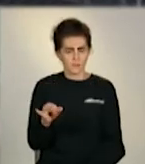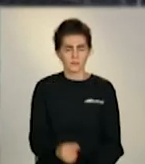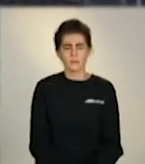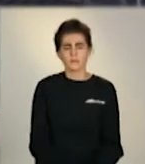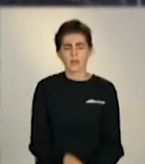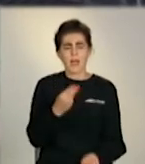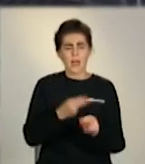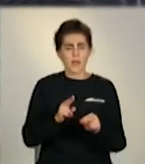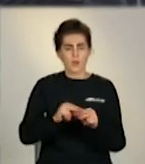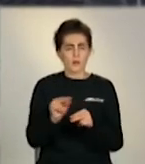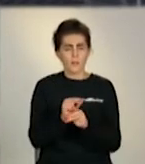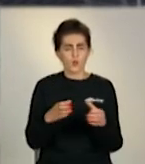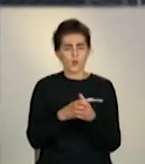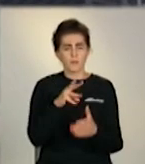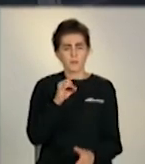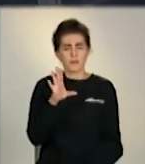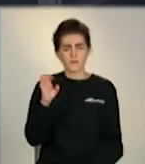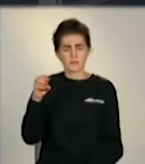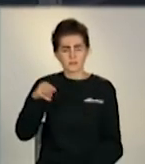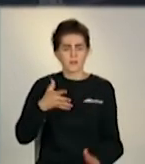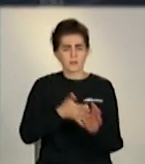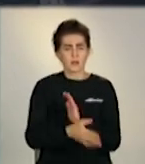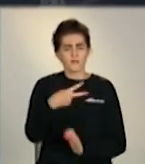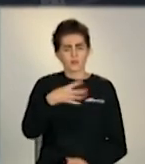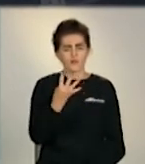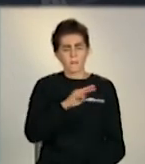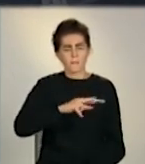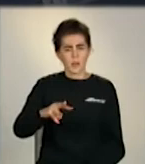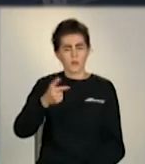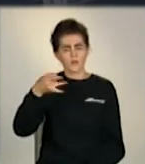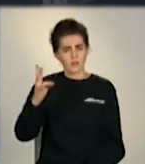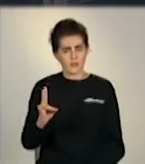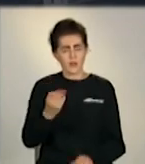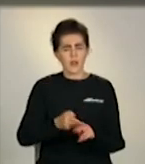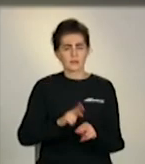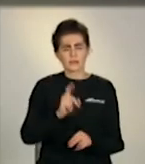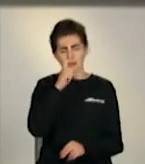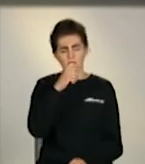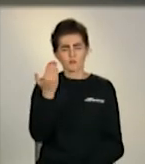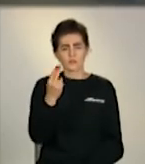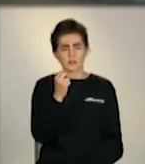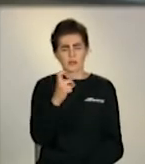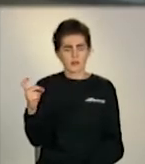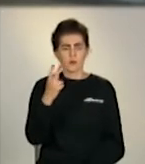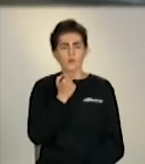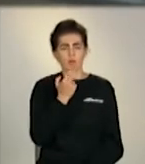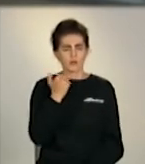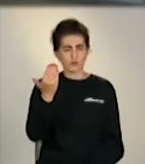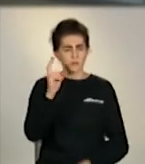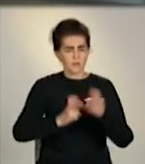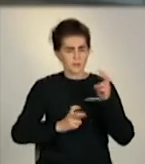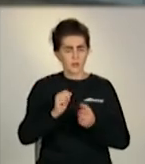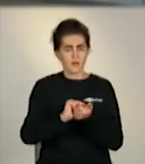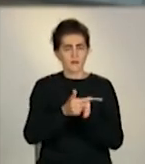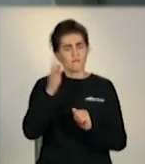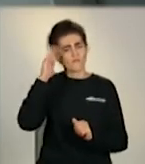Цей ремонт групі «Мединвест» обійшовся у 24 мільйони гривень, а це кисневий цех комбінату Ілліча. Тут вже замінили